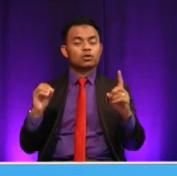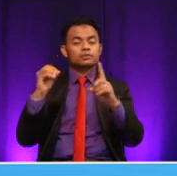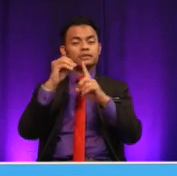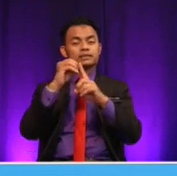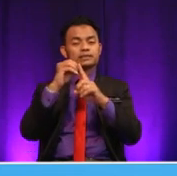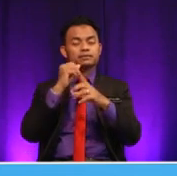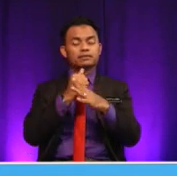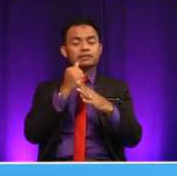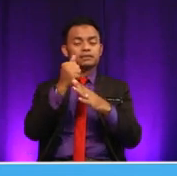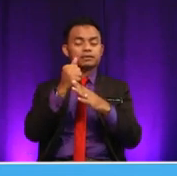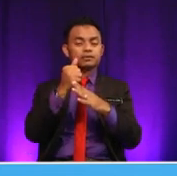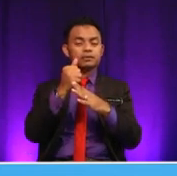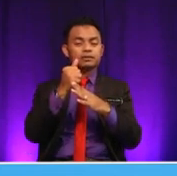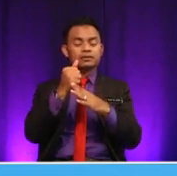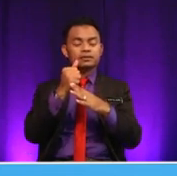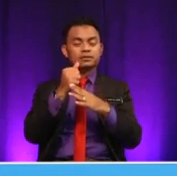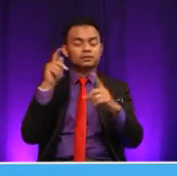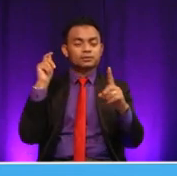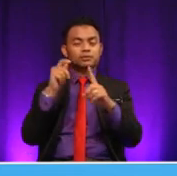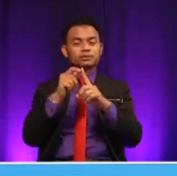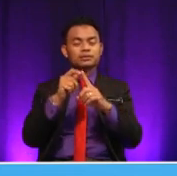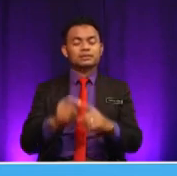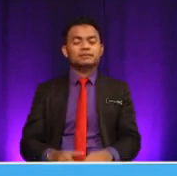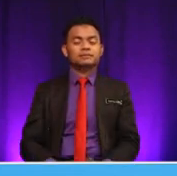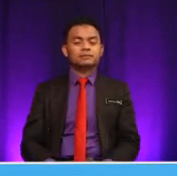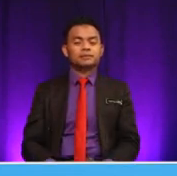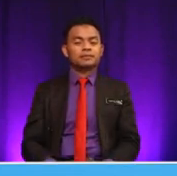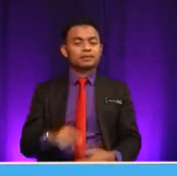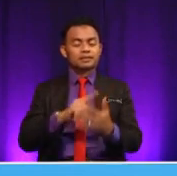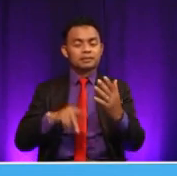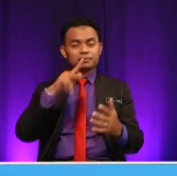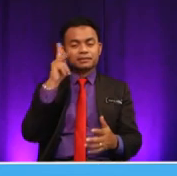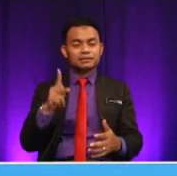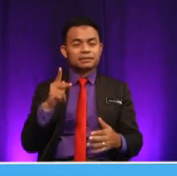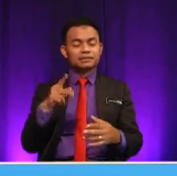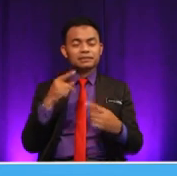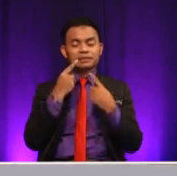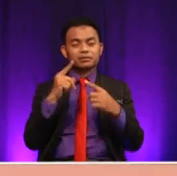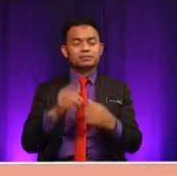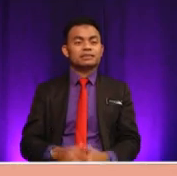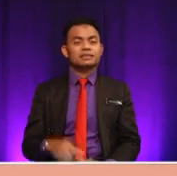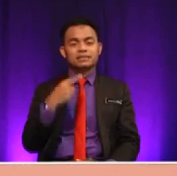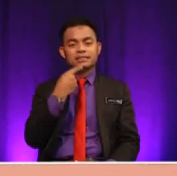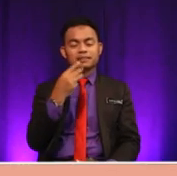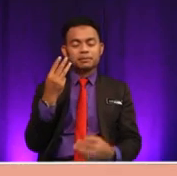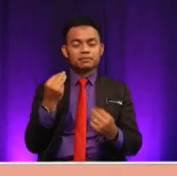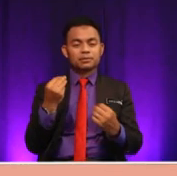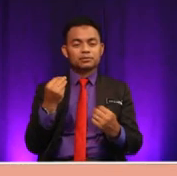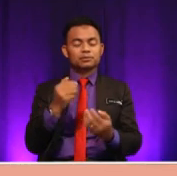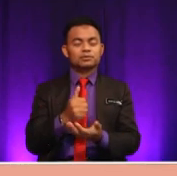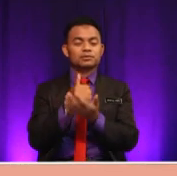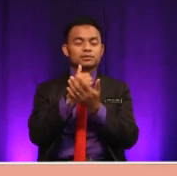tujuan hujan jangkauan meluncur Nah jadi Apakah jawabannya siapa Nak Tolong ada yang